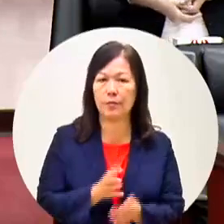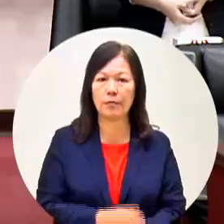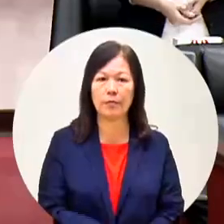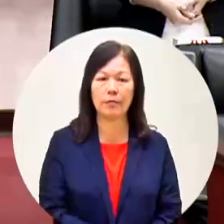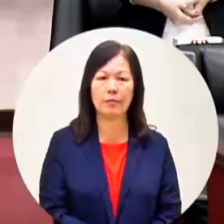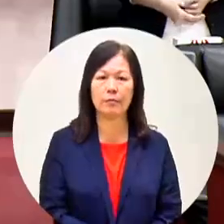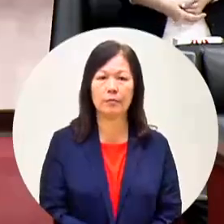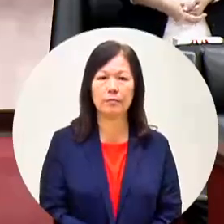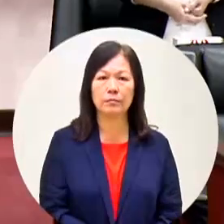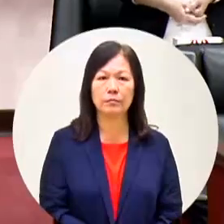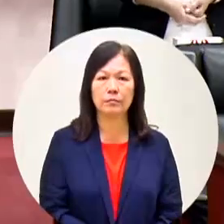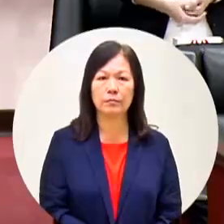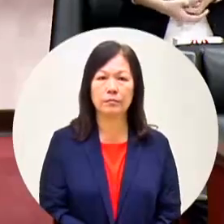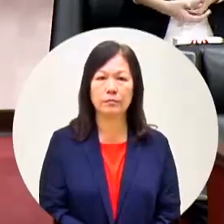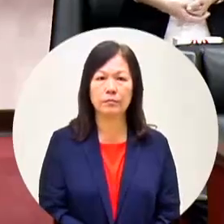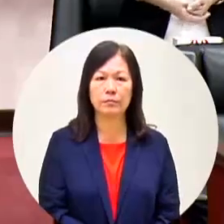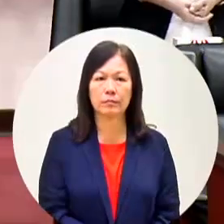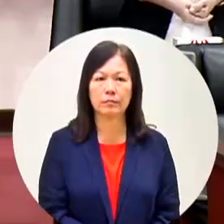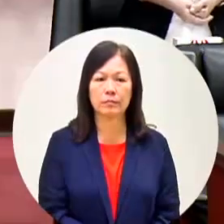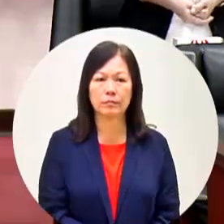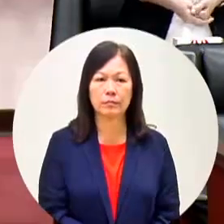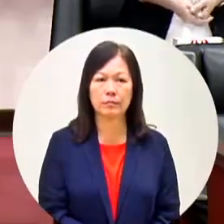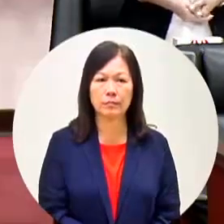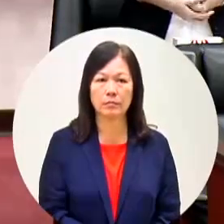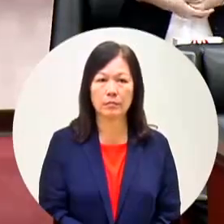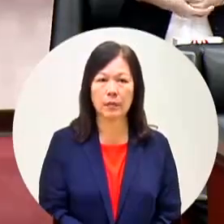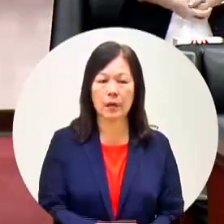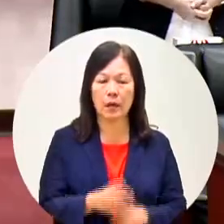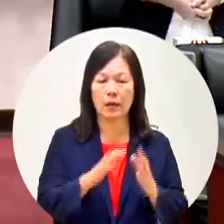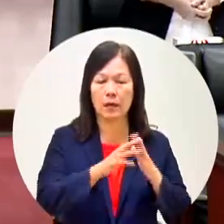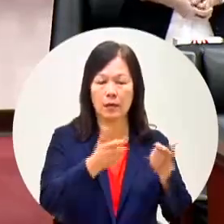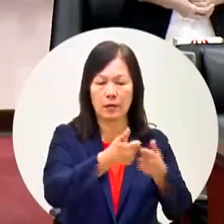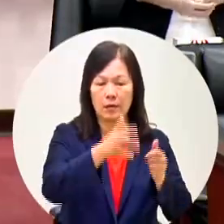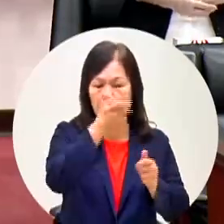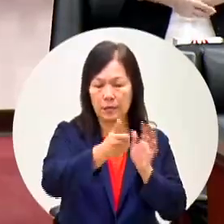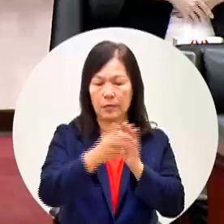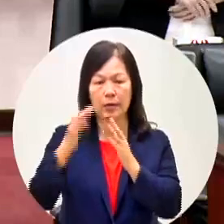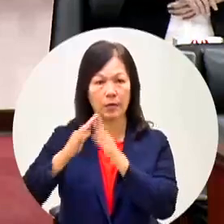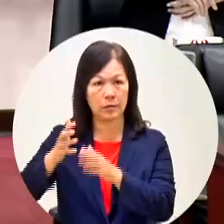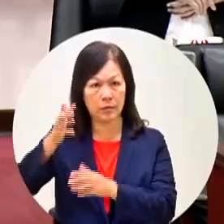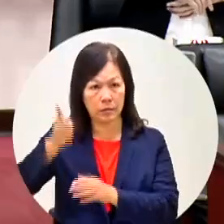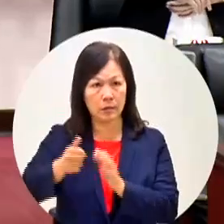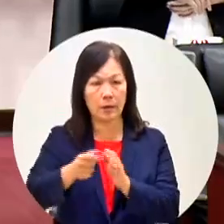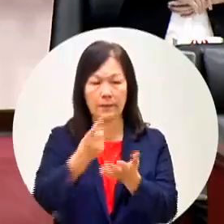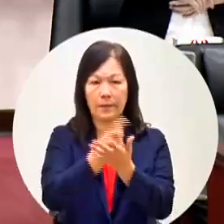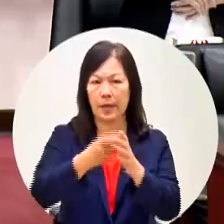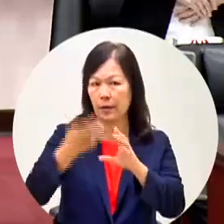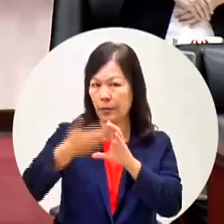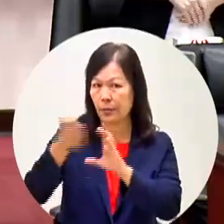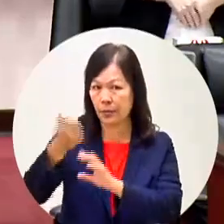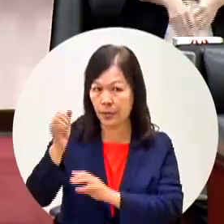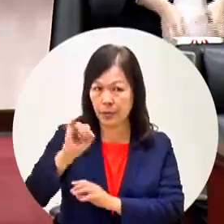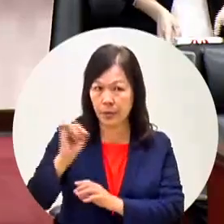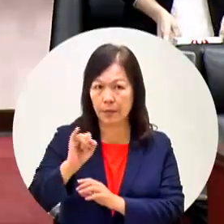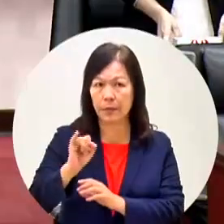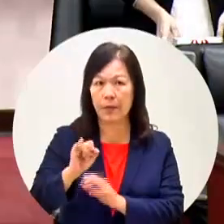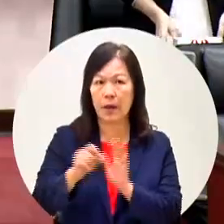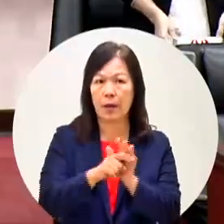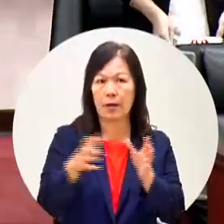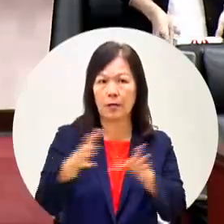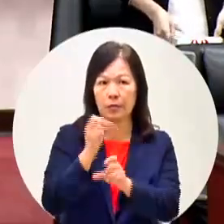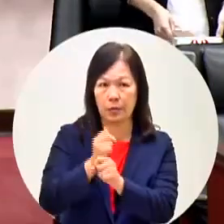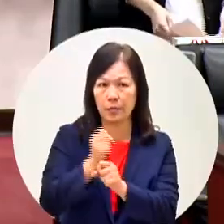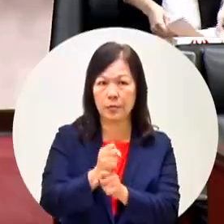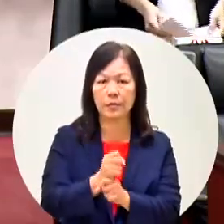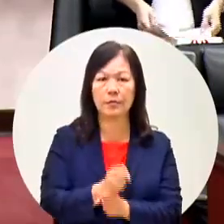喂，安议长哦，啊，市长，安各位媒体先进吼，啊，各位同仁，啊，甲电视机